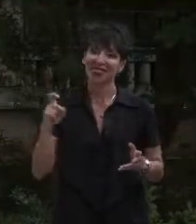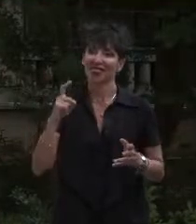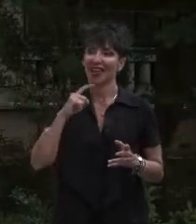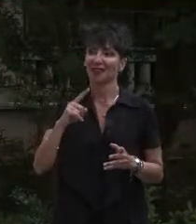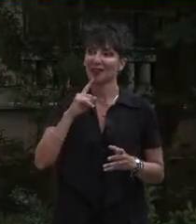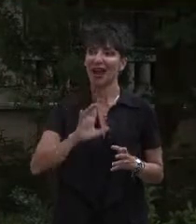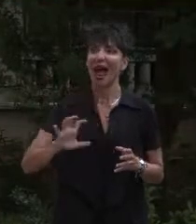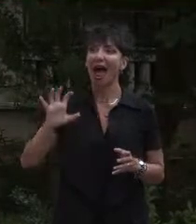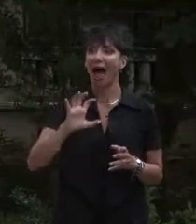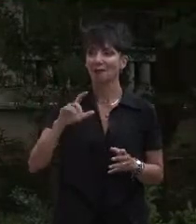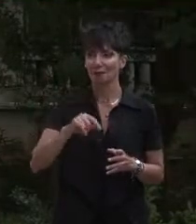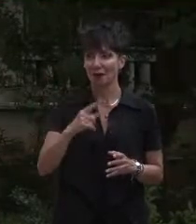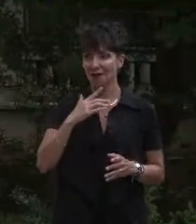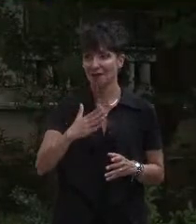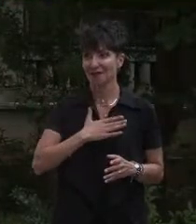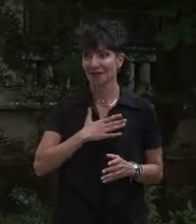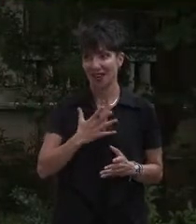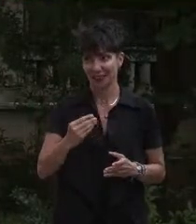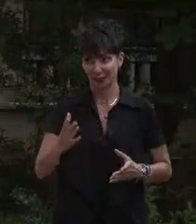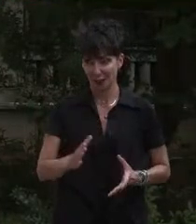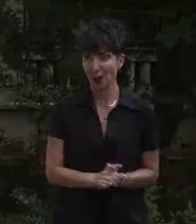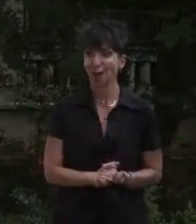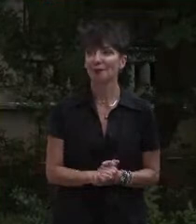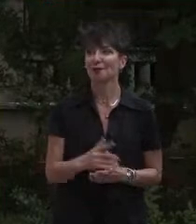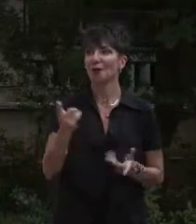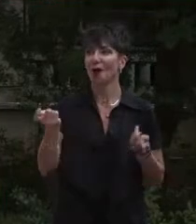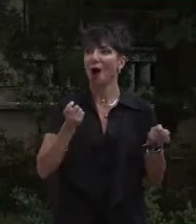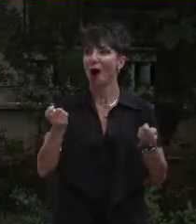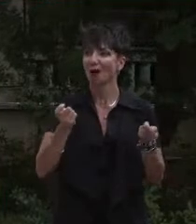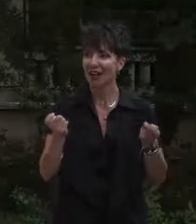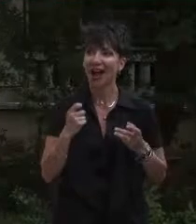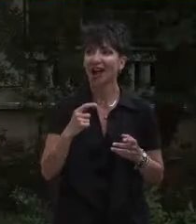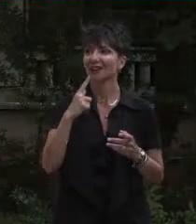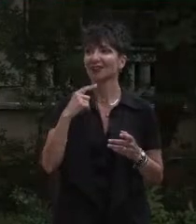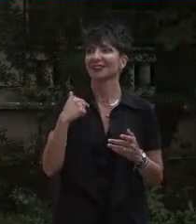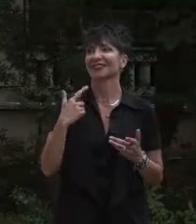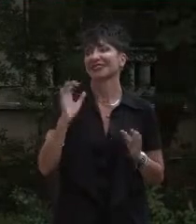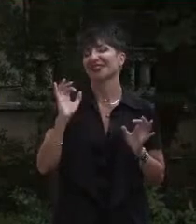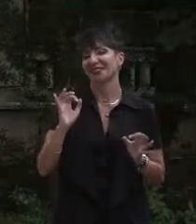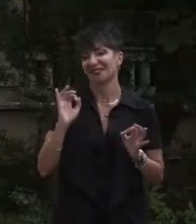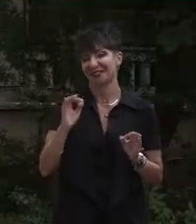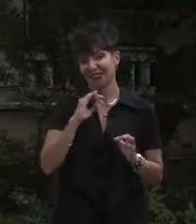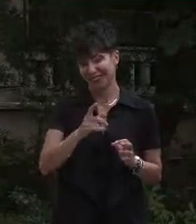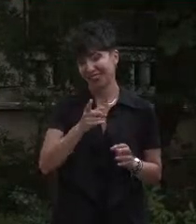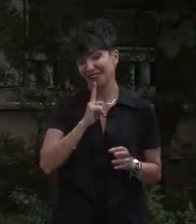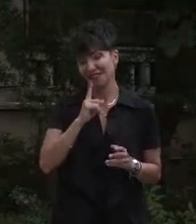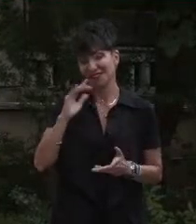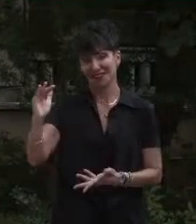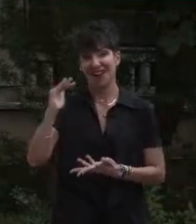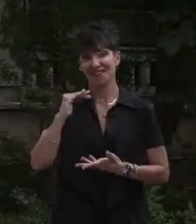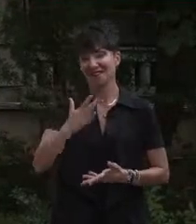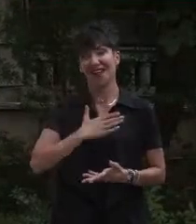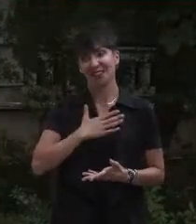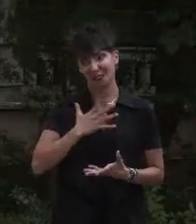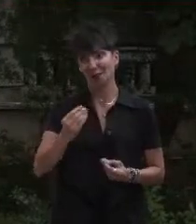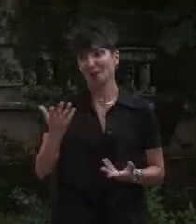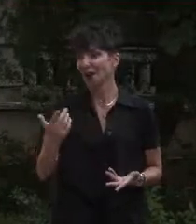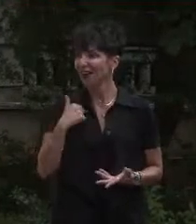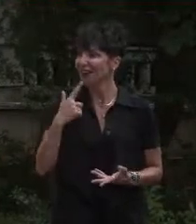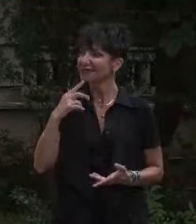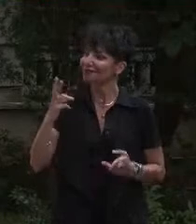μέρες στην εποχή της πανδημίας. Ευχαριστούμε πολύ για τη διοργάνωση, για τη βράβευσή μας. Και ελπίζουμε